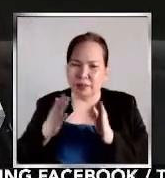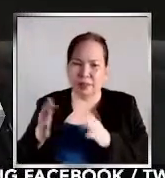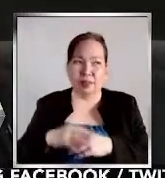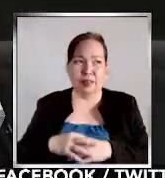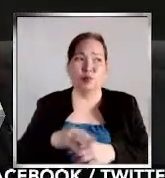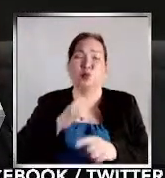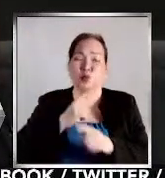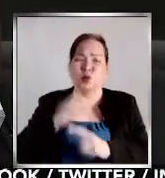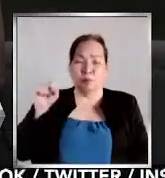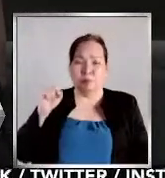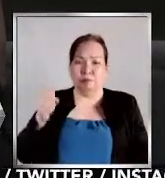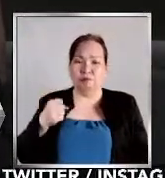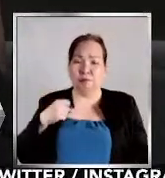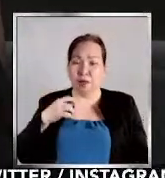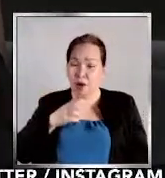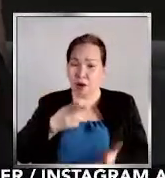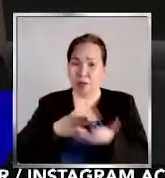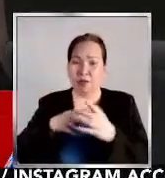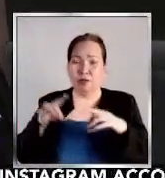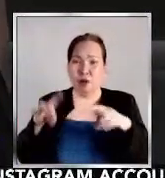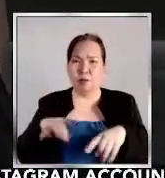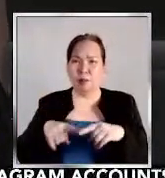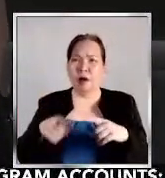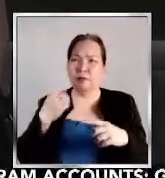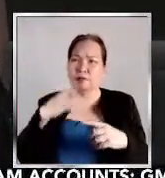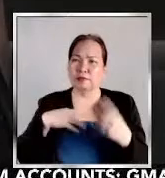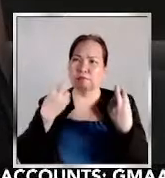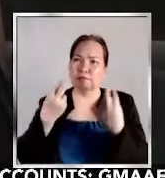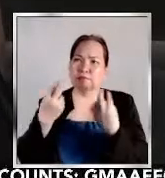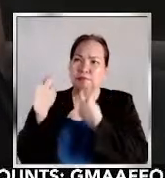pero pag inisip namin yung kanyang mga